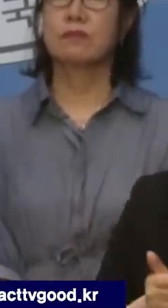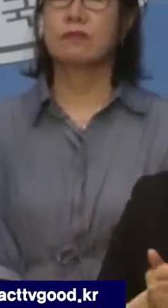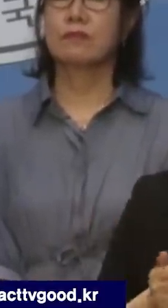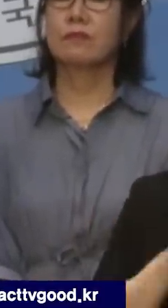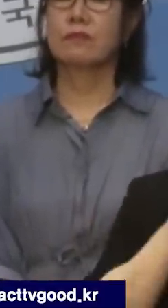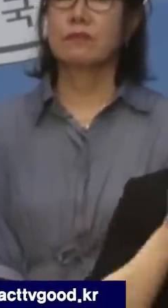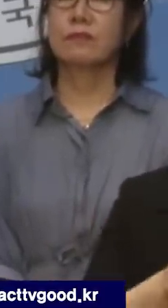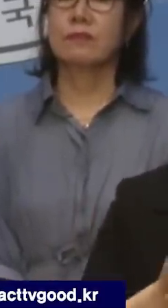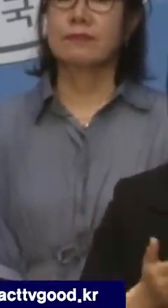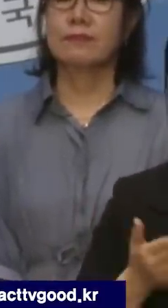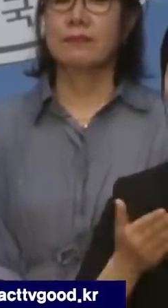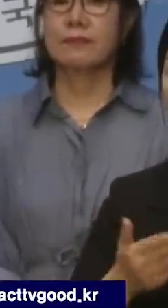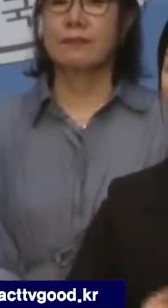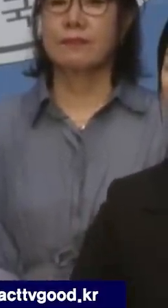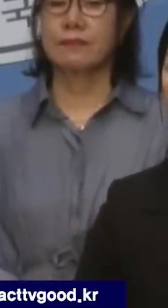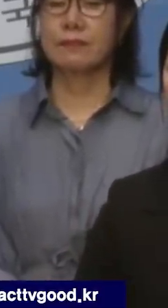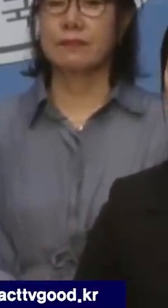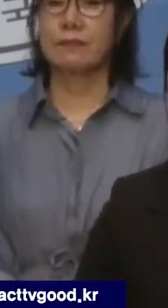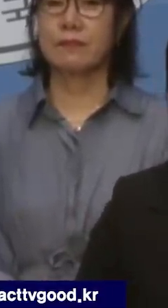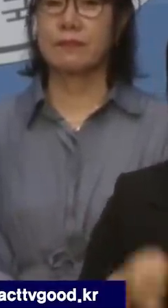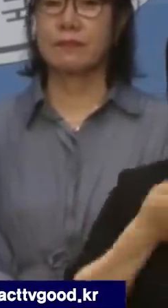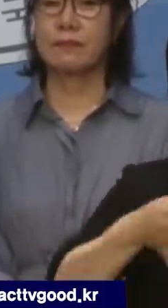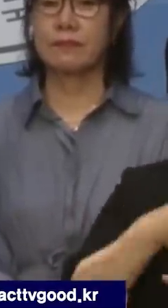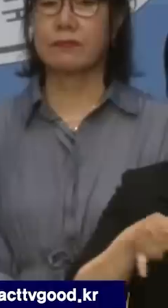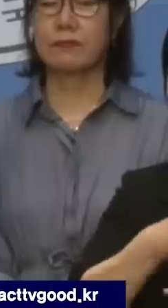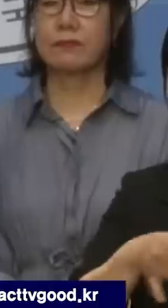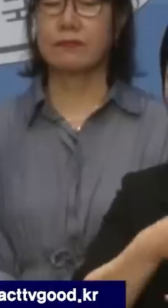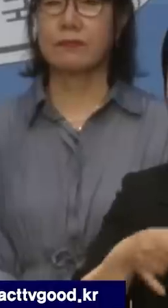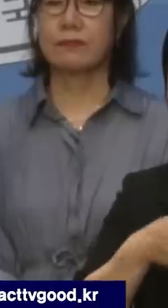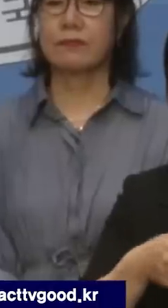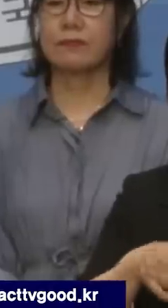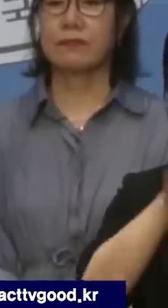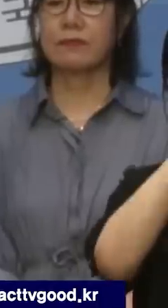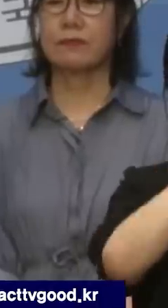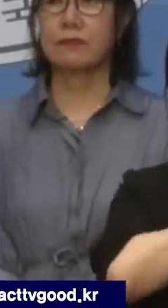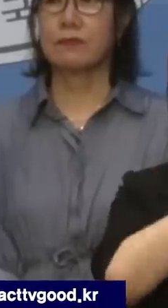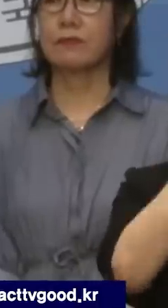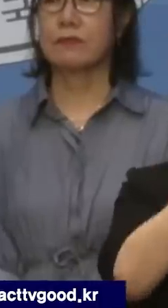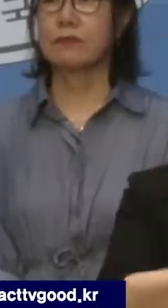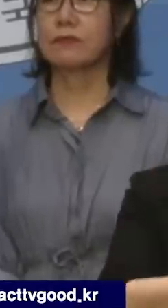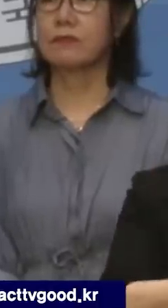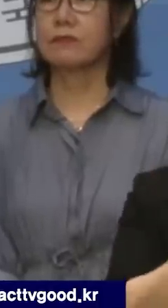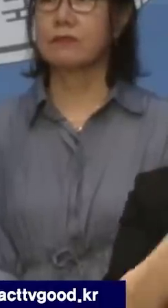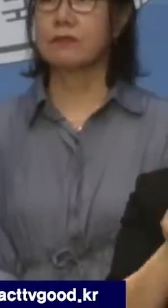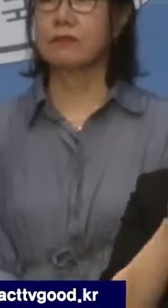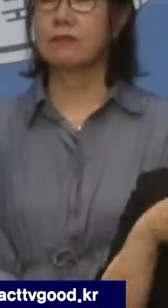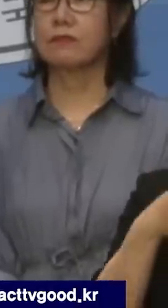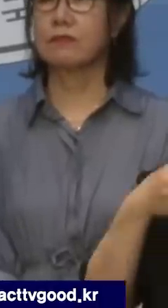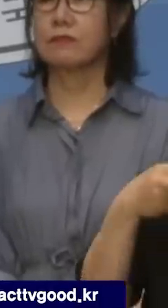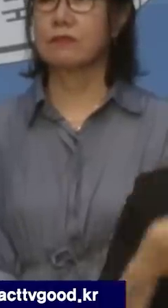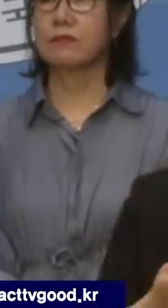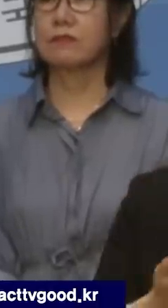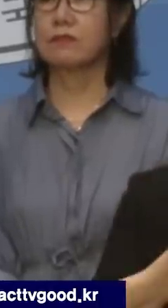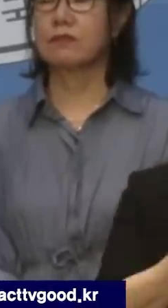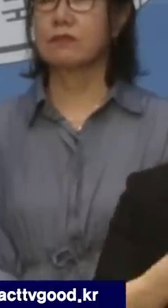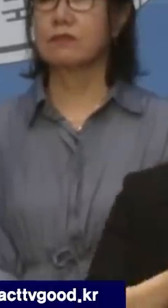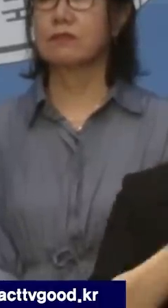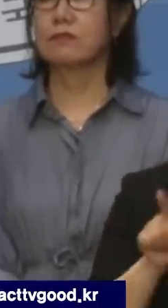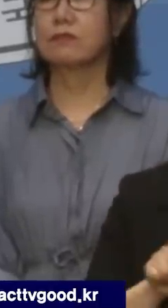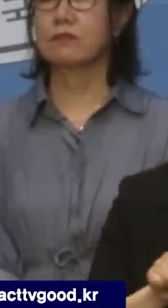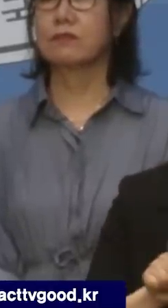고맙습니다. 저는 저 해남의 땅끝에 살고 있는 어불도란 섬마을에 살고 있는